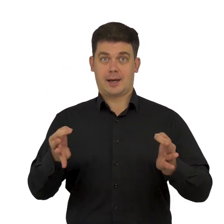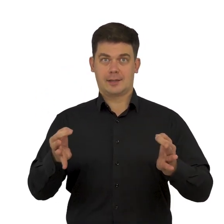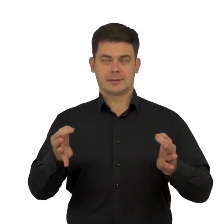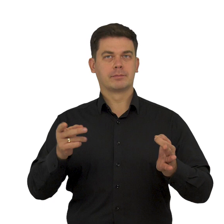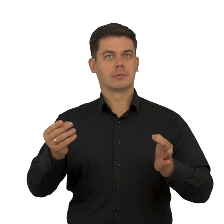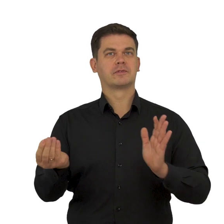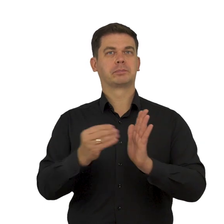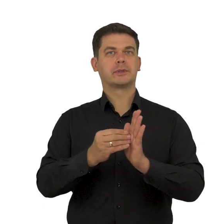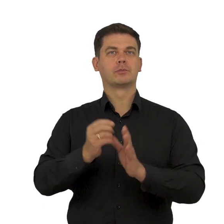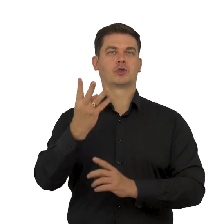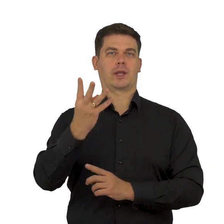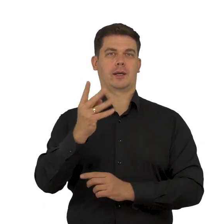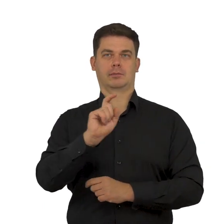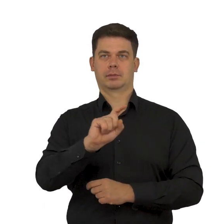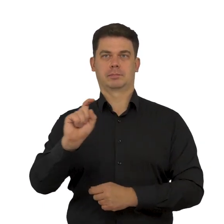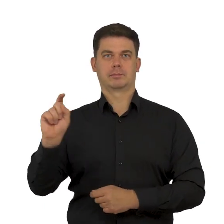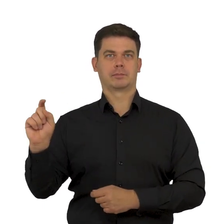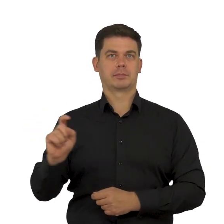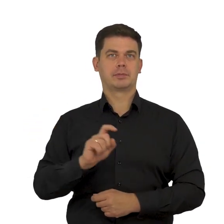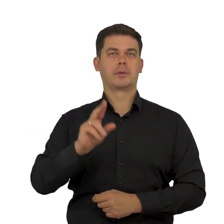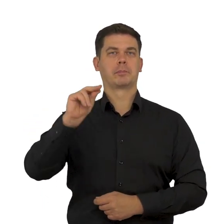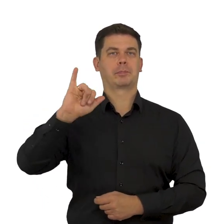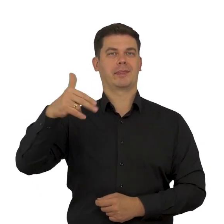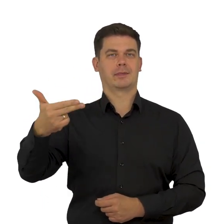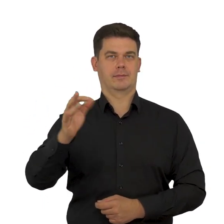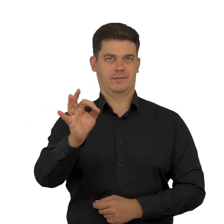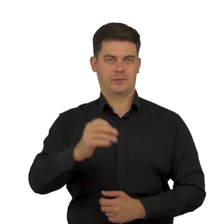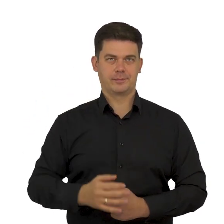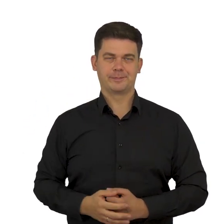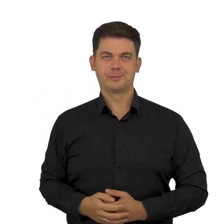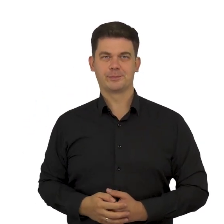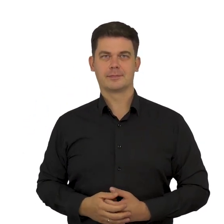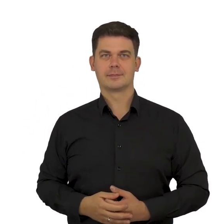Teraz wpisujemy 4 cyfry ustalonego wcześniej PIN-u.